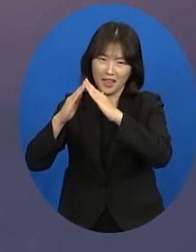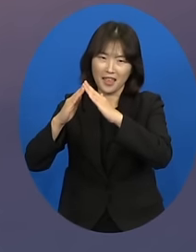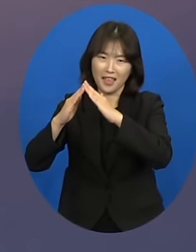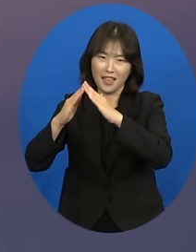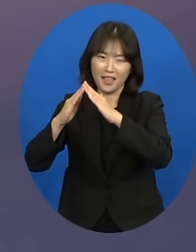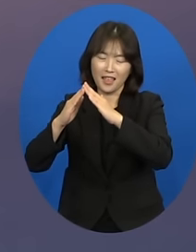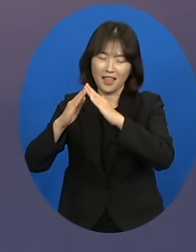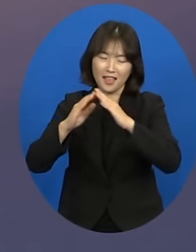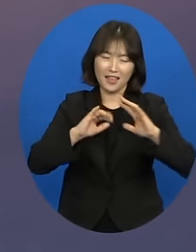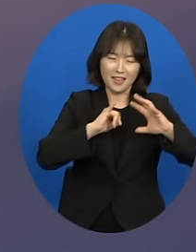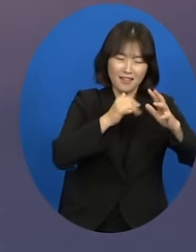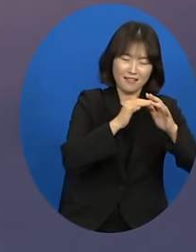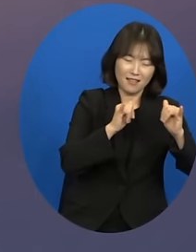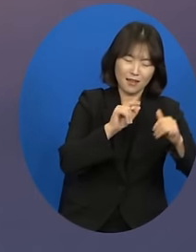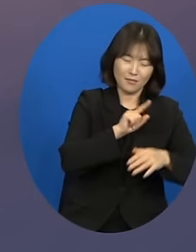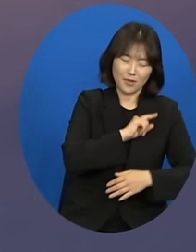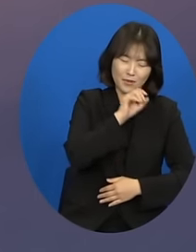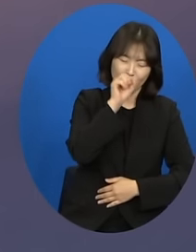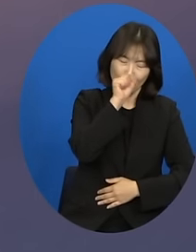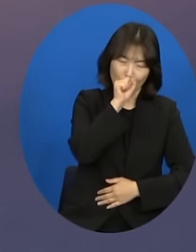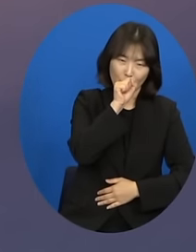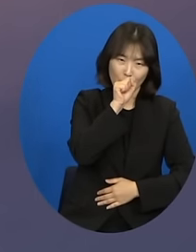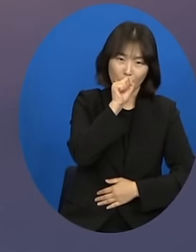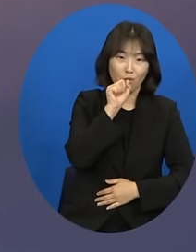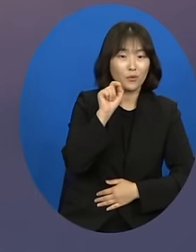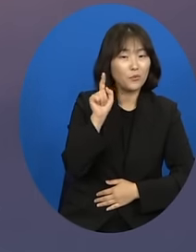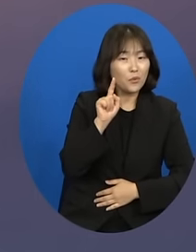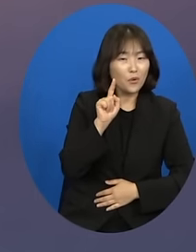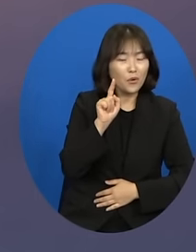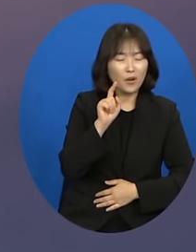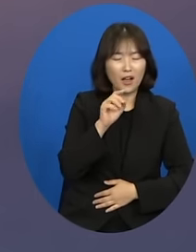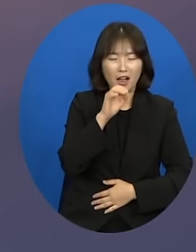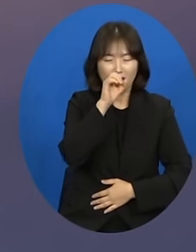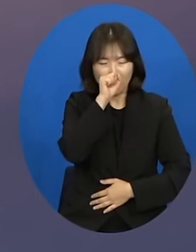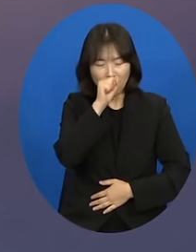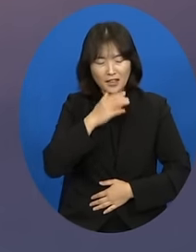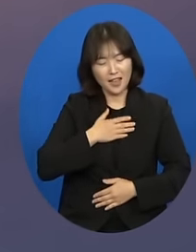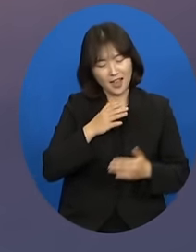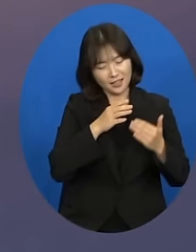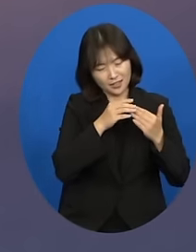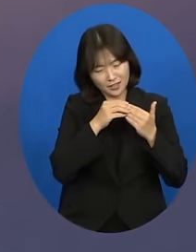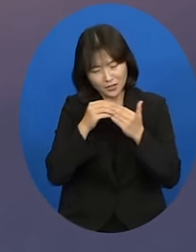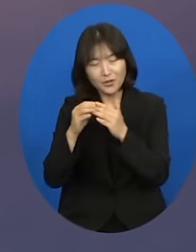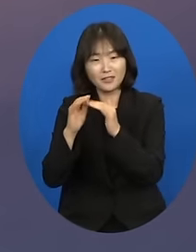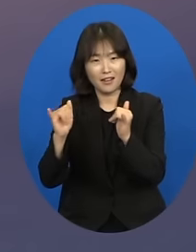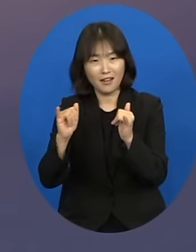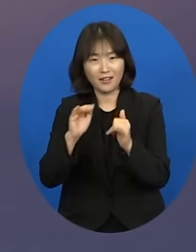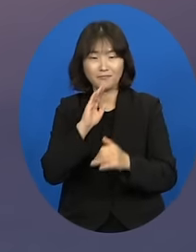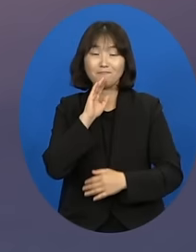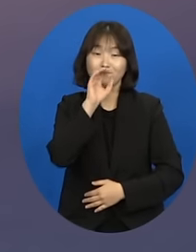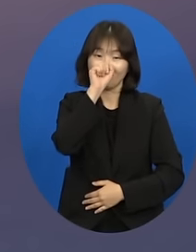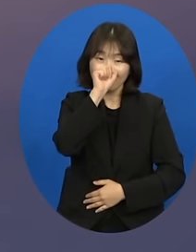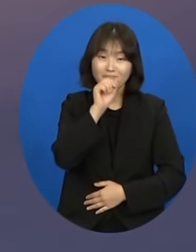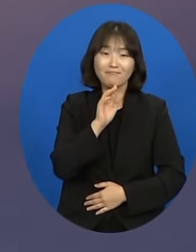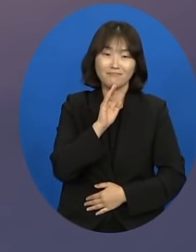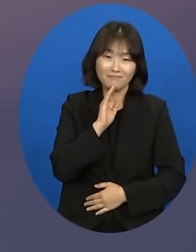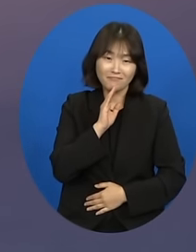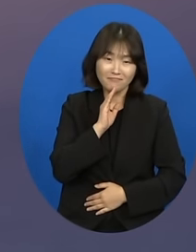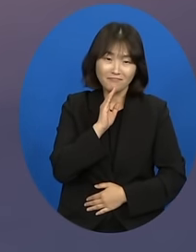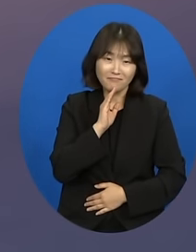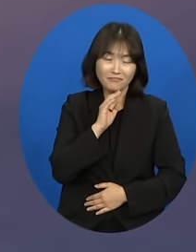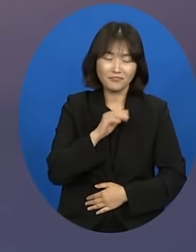세상 사람들이 제일 좋아하는 게 뭐 선하게 날 인도해 주는 사람 얼마나 좋습니까?